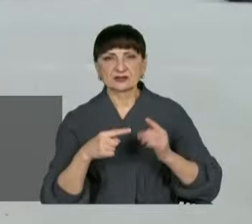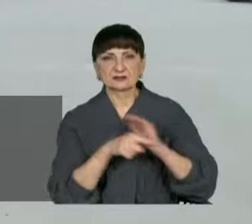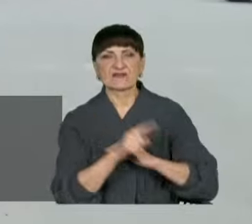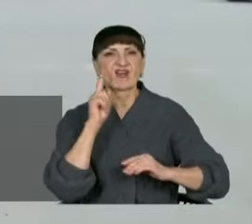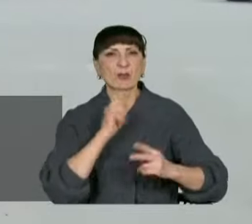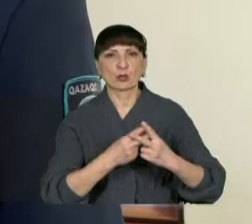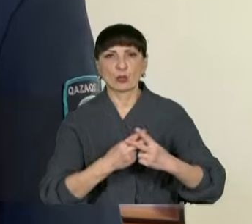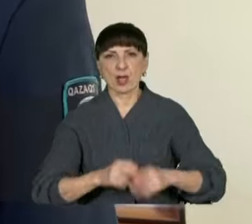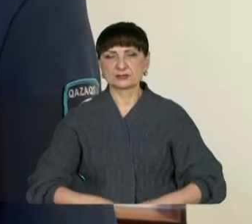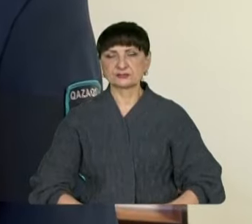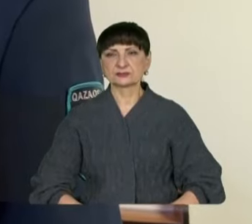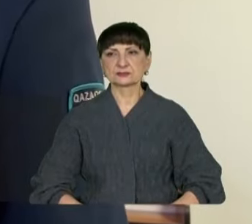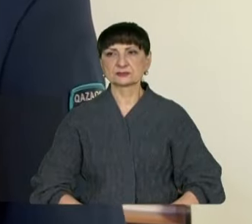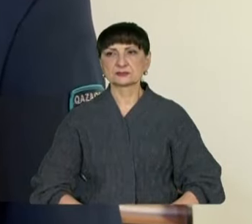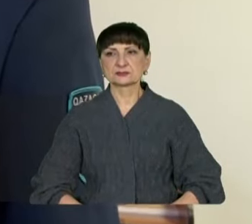ВВС.